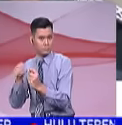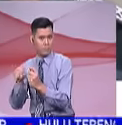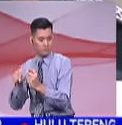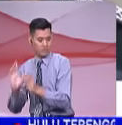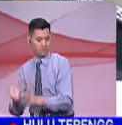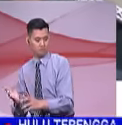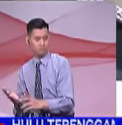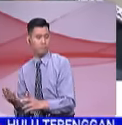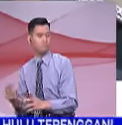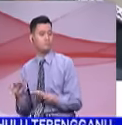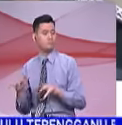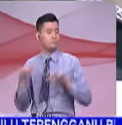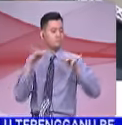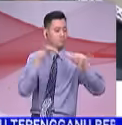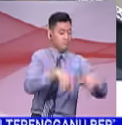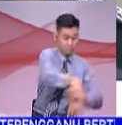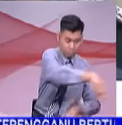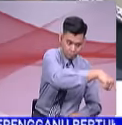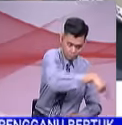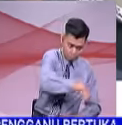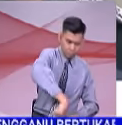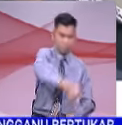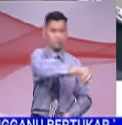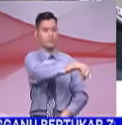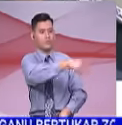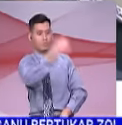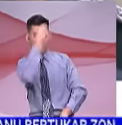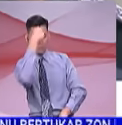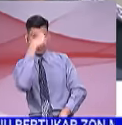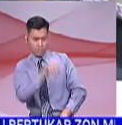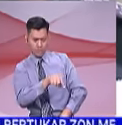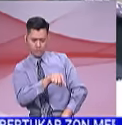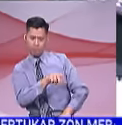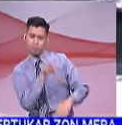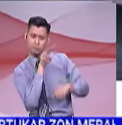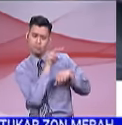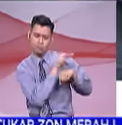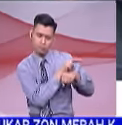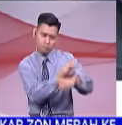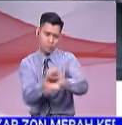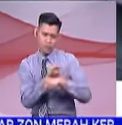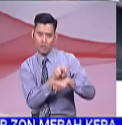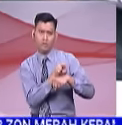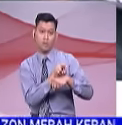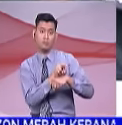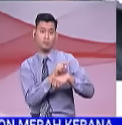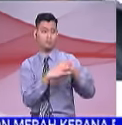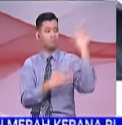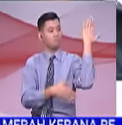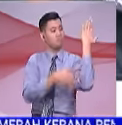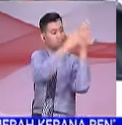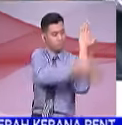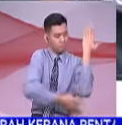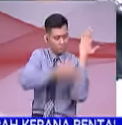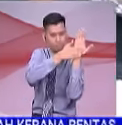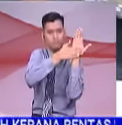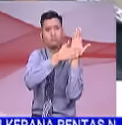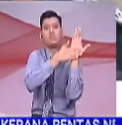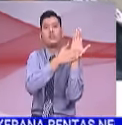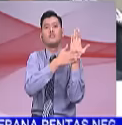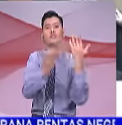SOP ini akan kita hantar di seluruh negara termasuklah